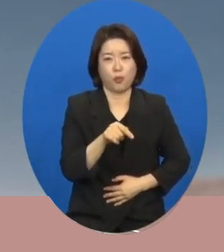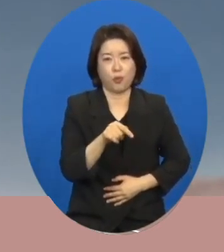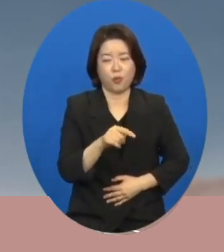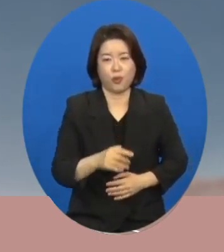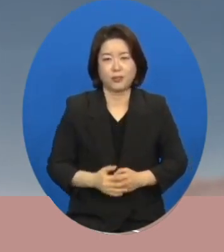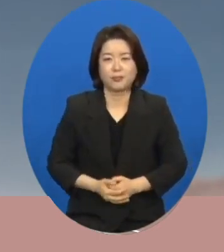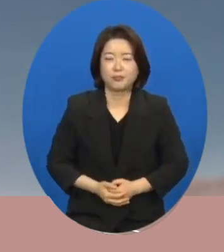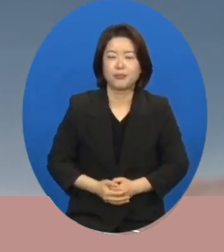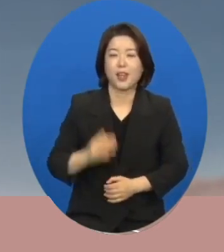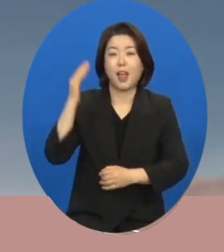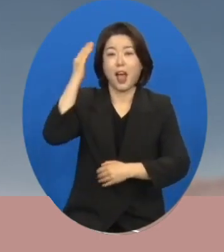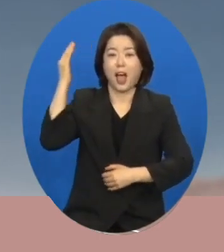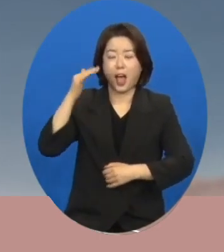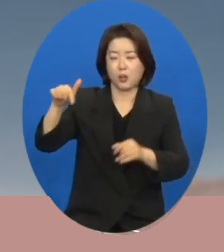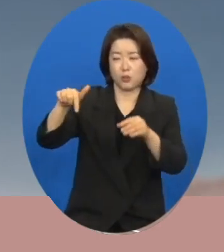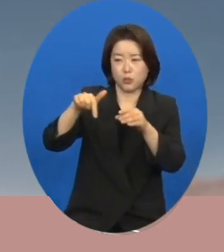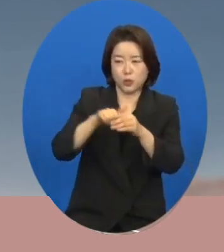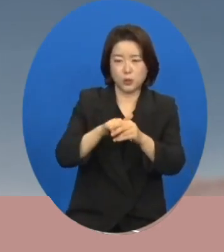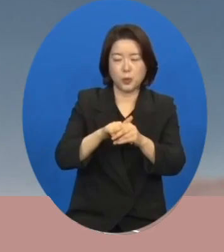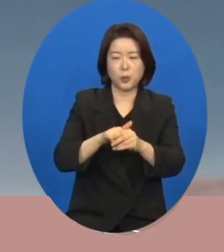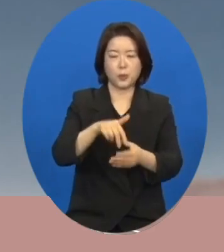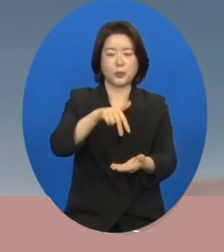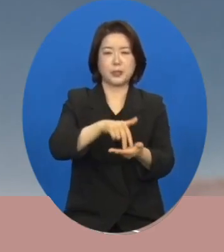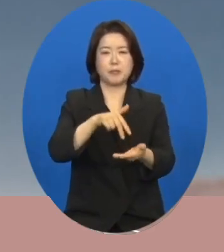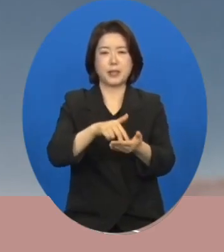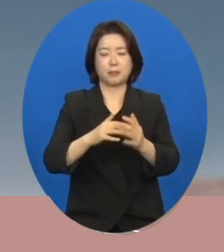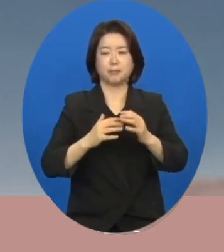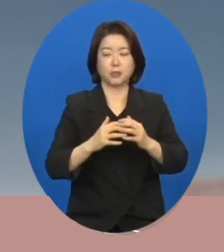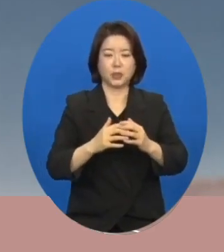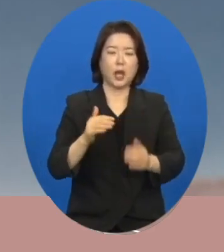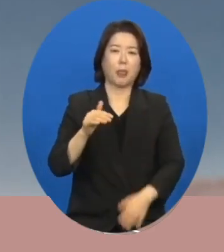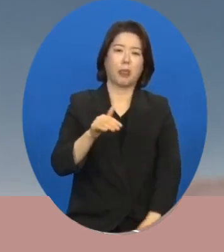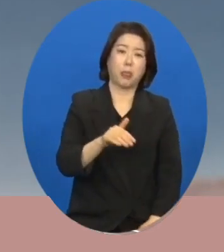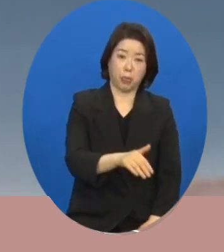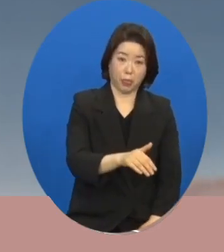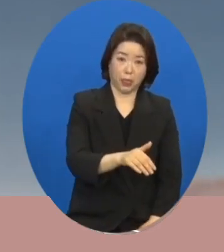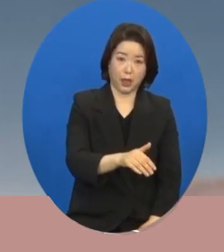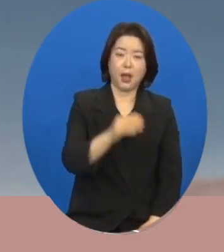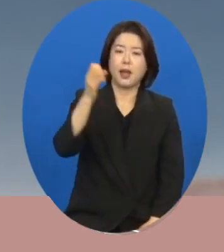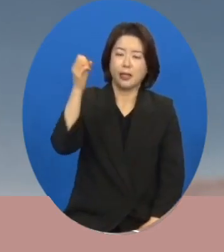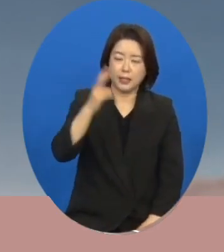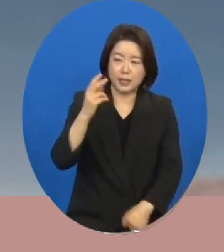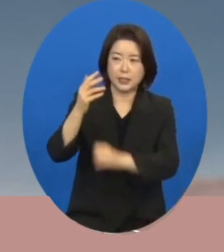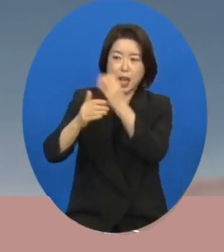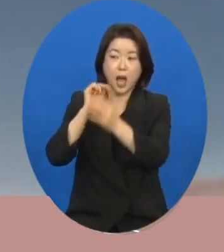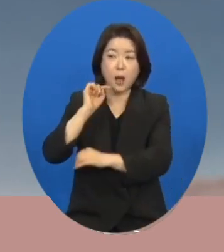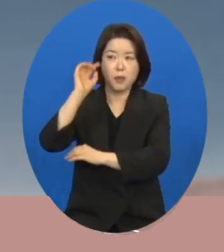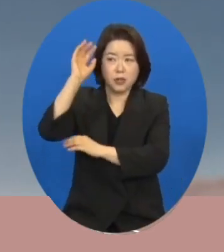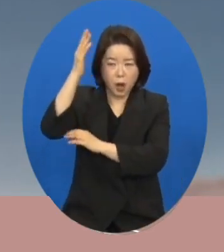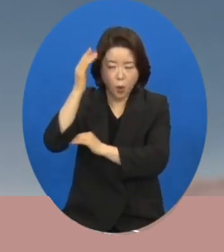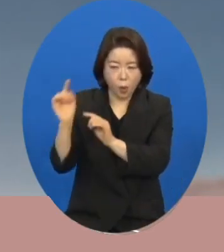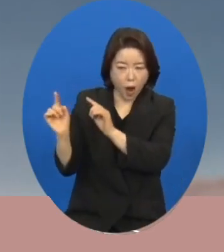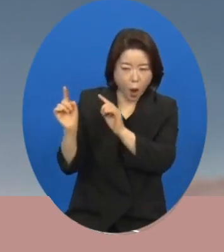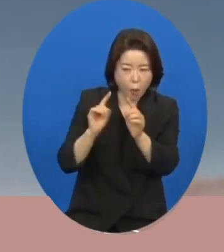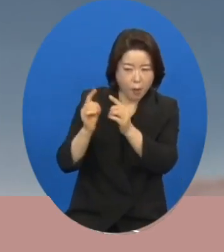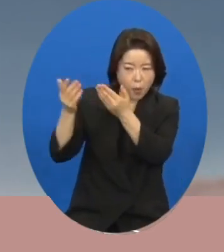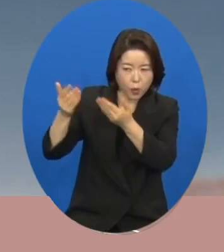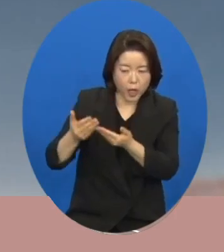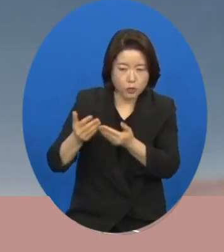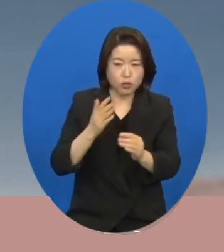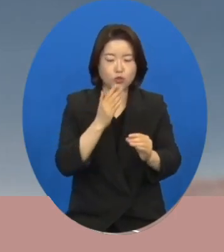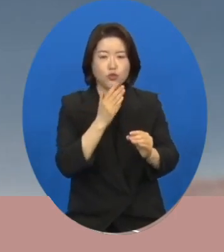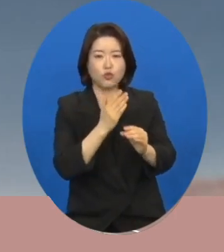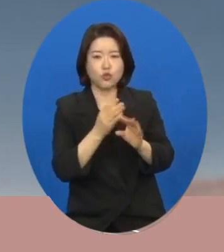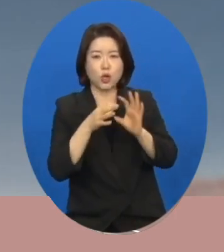기독교의 위선이 많이 줄어들었죠 약해졌죠 그런데 하나님 다시 하나님의 영광을 회복시킬 사람들을